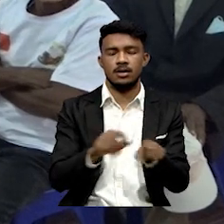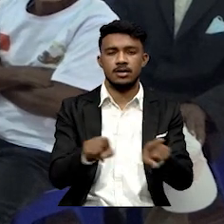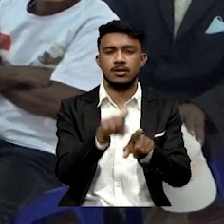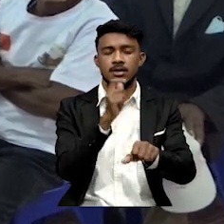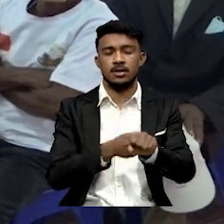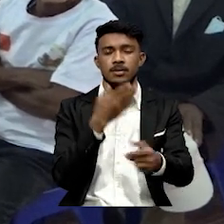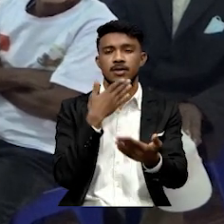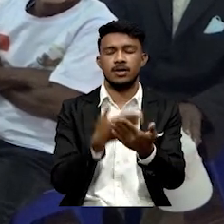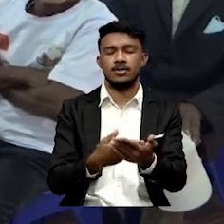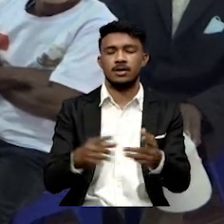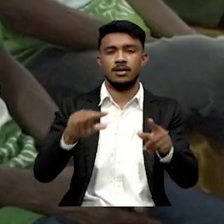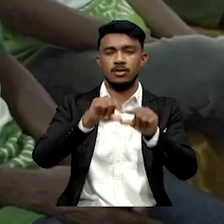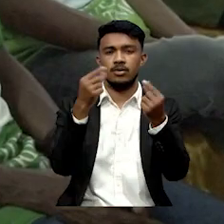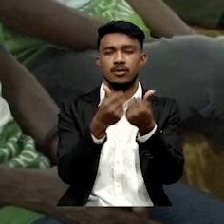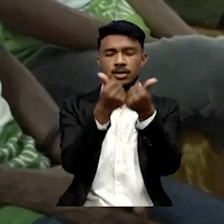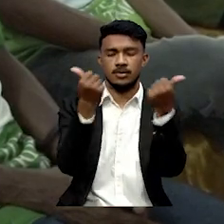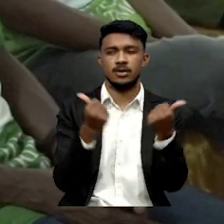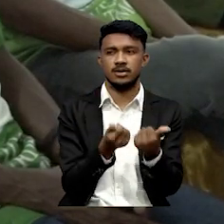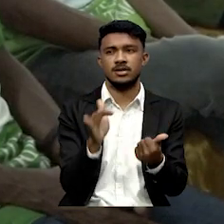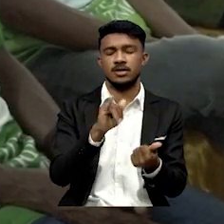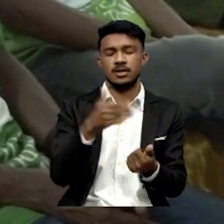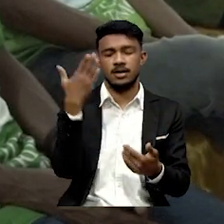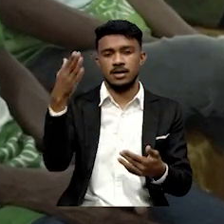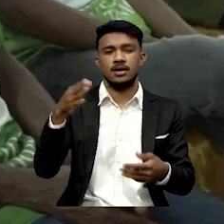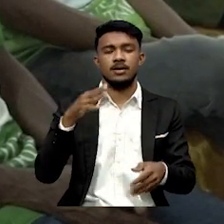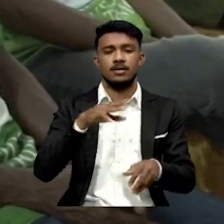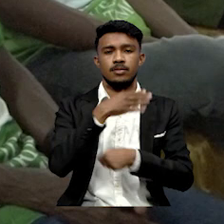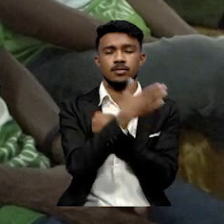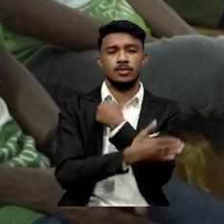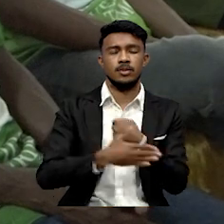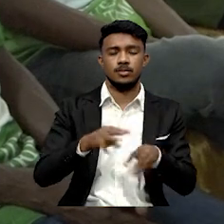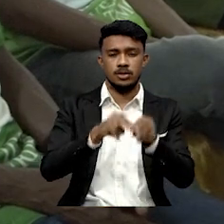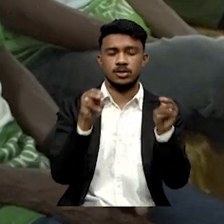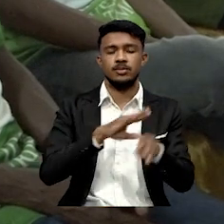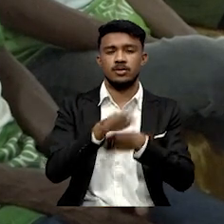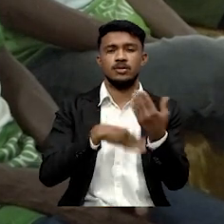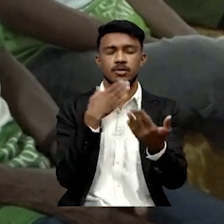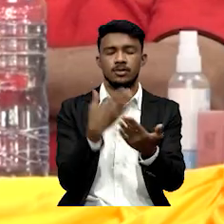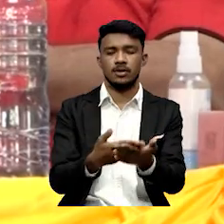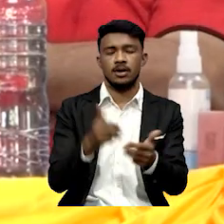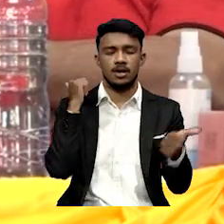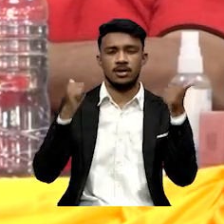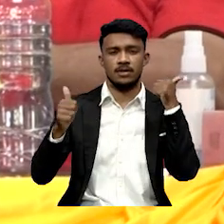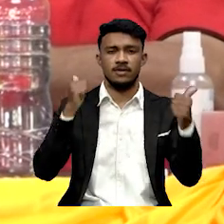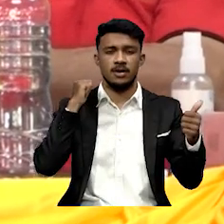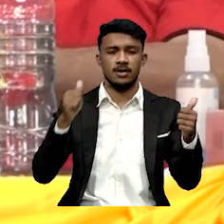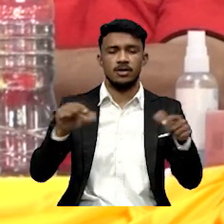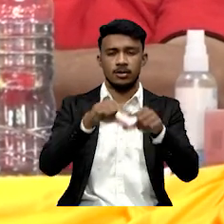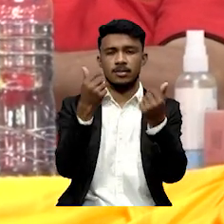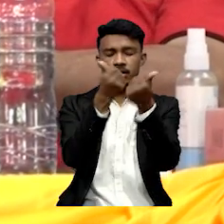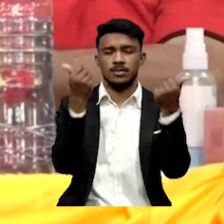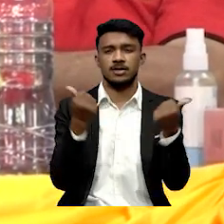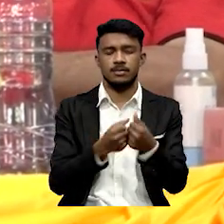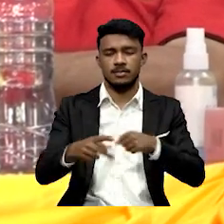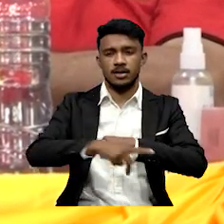Ba Grupo Arte Marciais No Rituai Sira Ia Territorio Nasional. Tama Politika Reativa Atividade Grupo Arte Marciais Nian, Partido